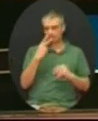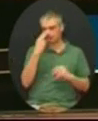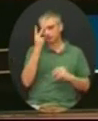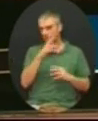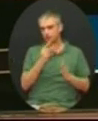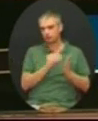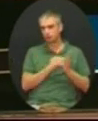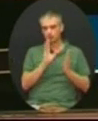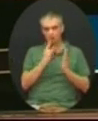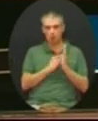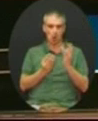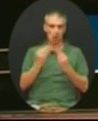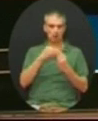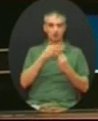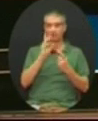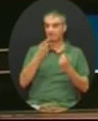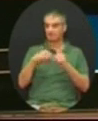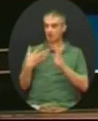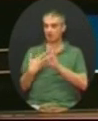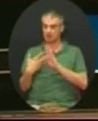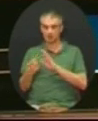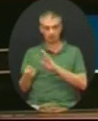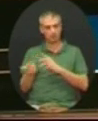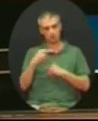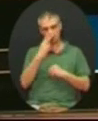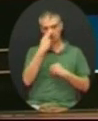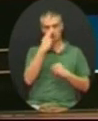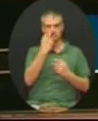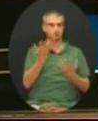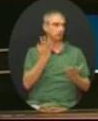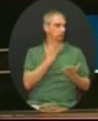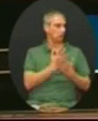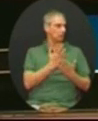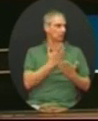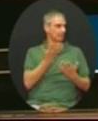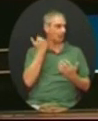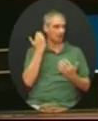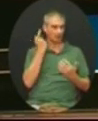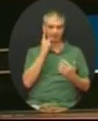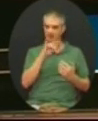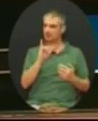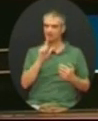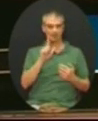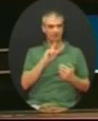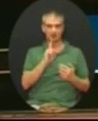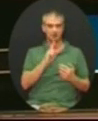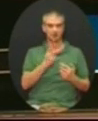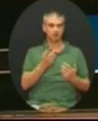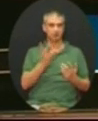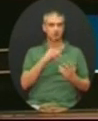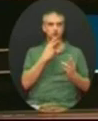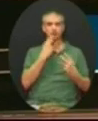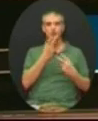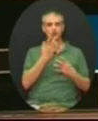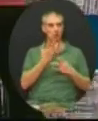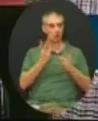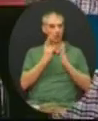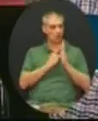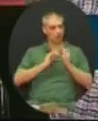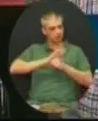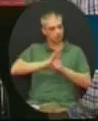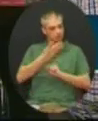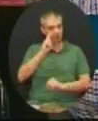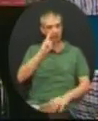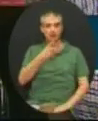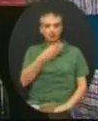למה צריך גם חוק, אם יש לנו את ועדת החקירה. לא, חוק כבר היה. להבין, יש חוק שהיה, אבל יריב לוין לא רוצה לעשות חוק דרקוני יותר. לא קיבלת תשובה, כי אני הגעתי כאן לדבר על